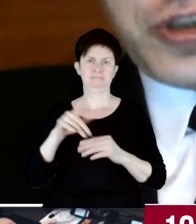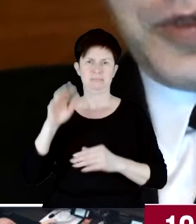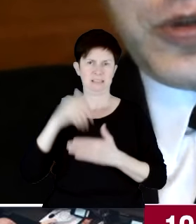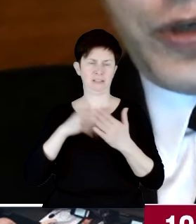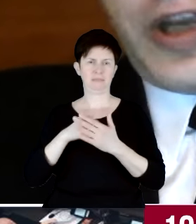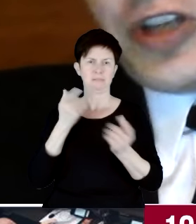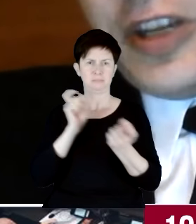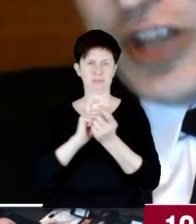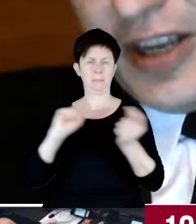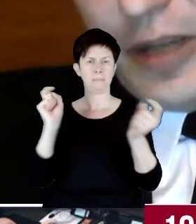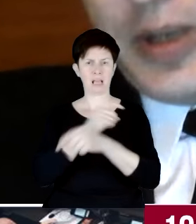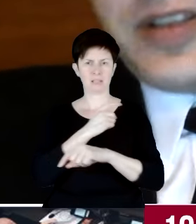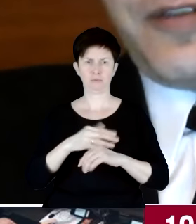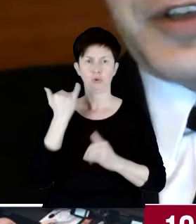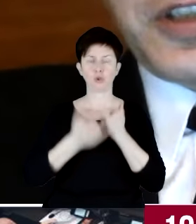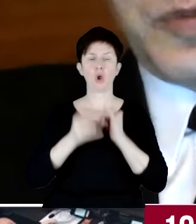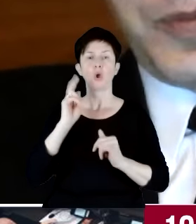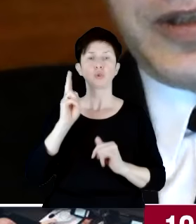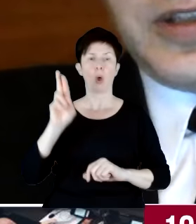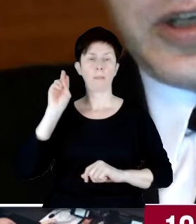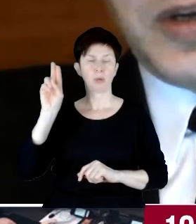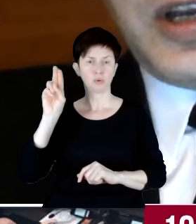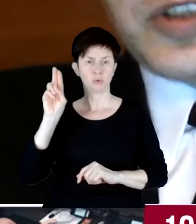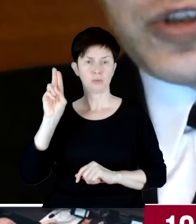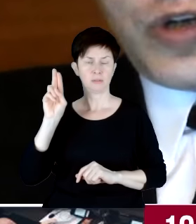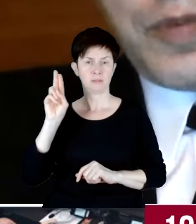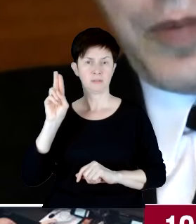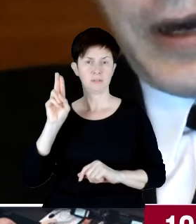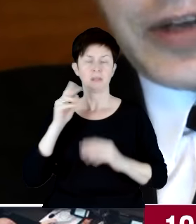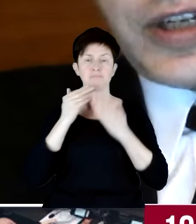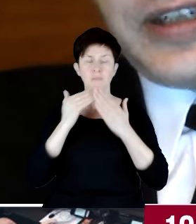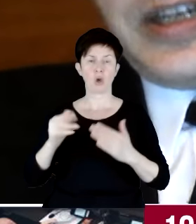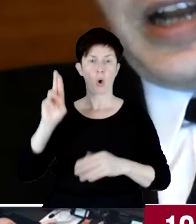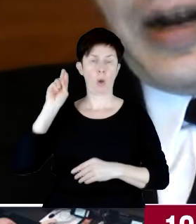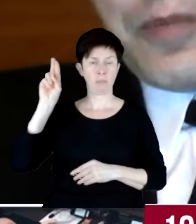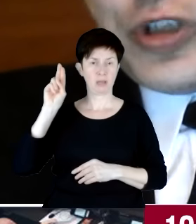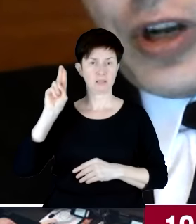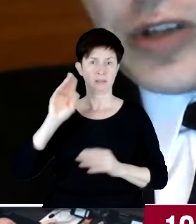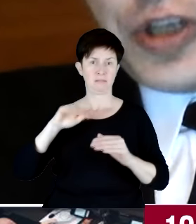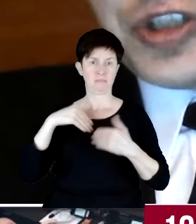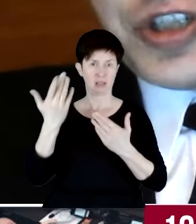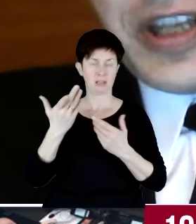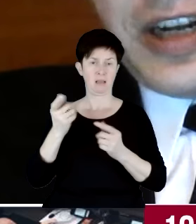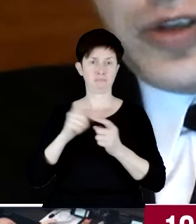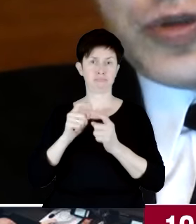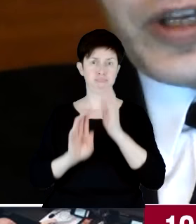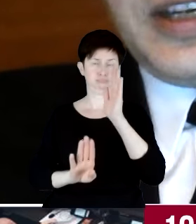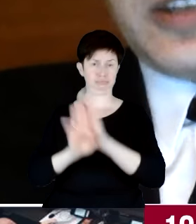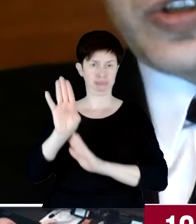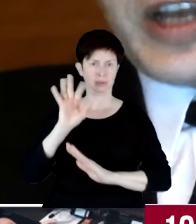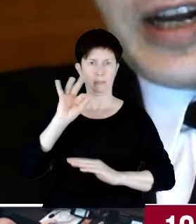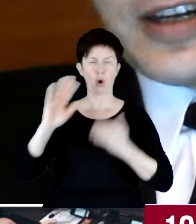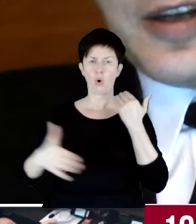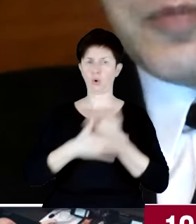jeżeli ktoś obiecuje, jeżeli dzięki między innymi właśnie tym obietnicom zyskuje poparcie, a później okazuje się, że nie